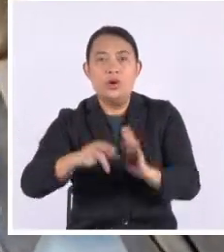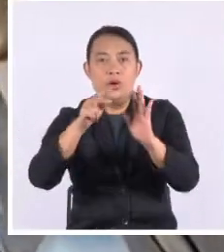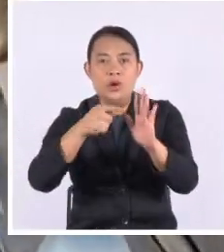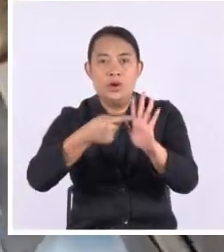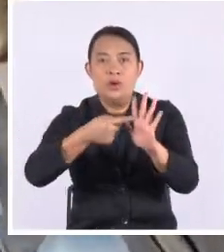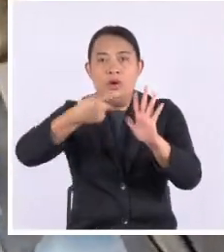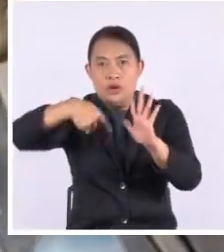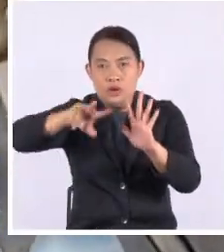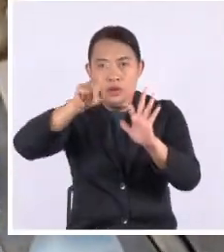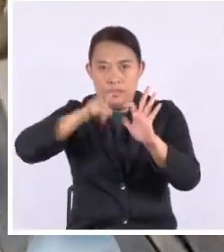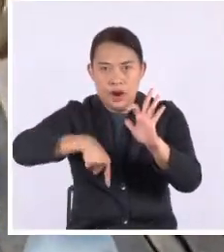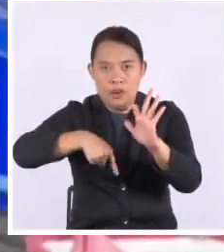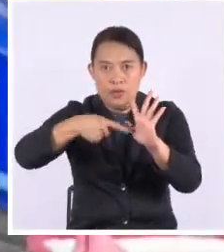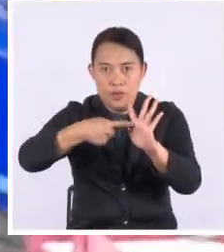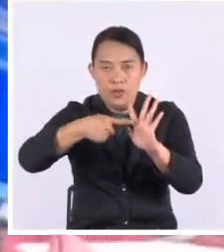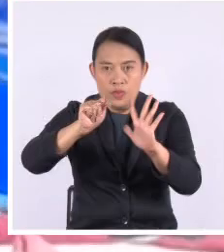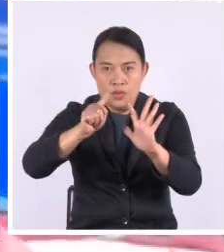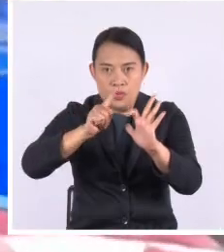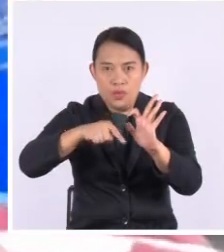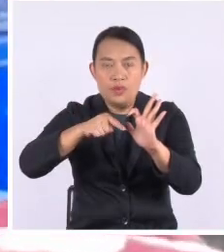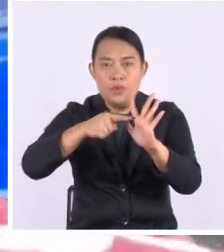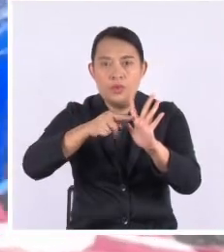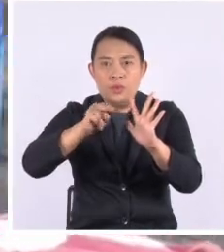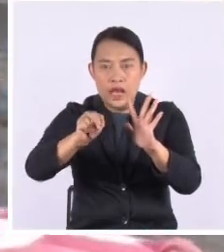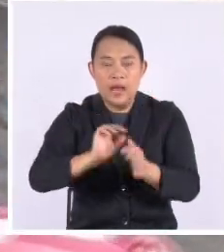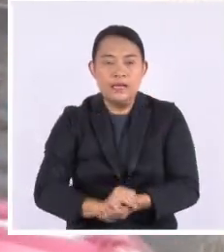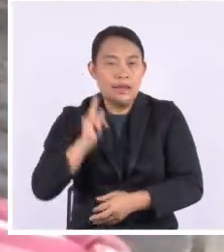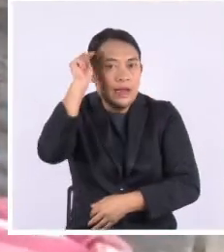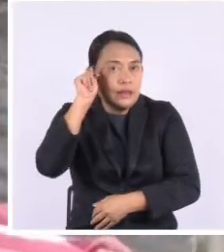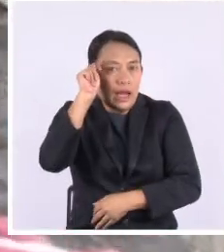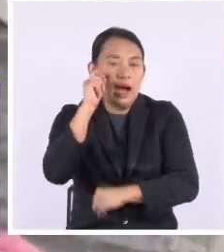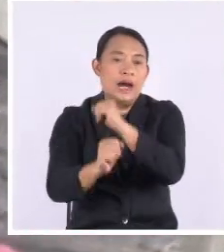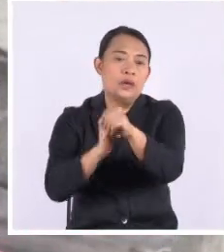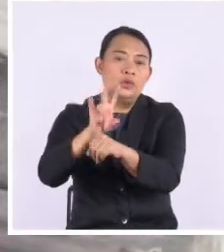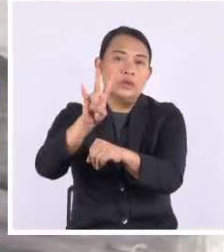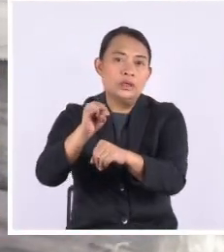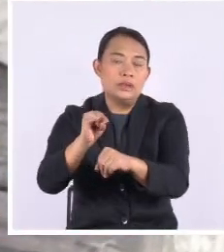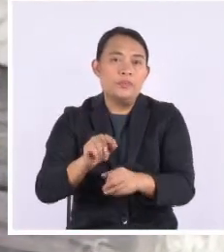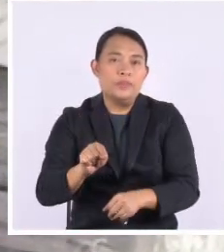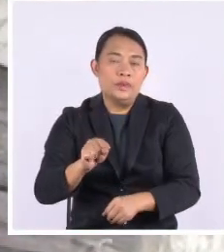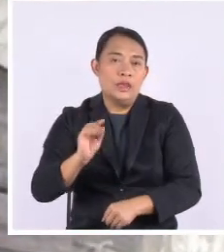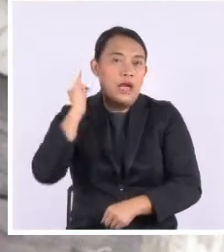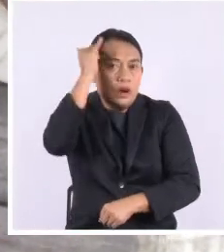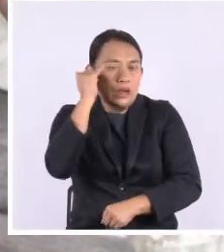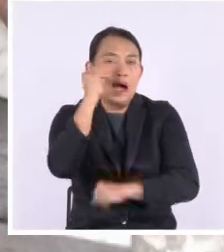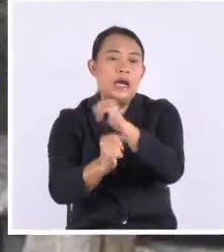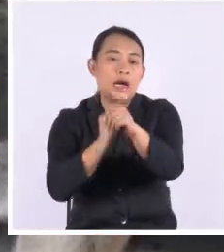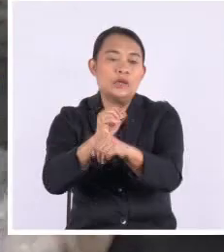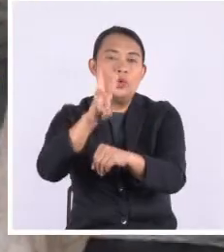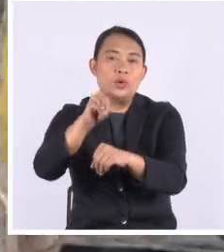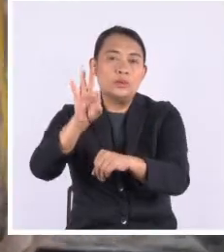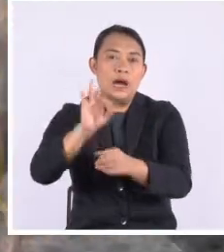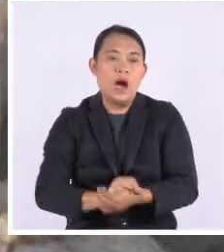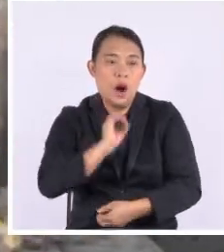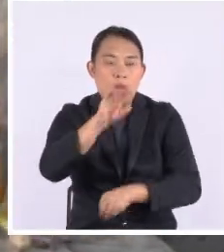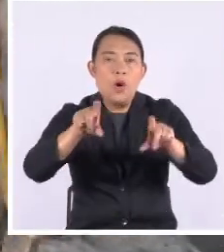รีตาชื่อว่าคุณตาสมจิตมีนามอายุ70ปีละอยู่กับยายออนอายุ69ปีซึ่งยายออนบอกว่าไม่มีบัตร